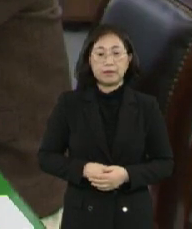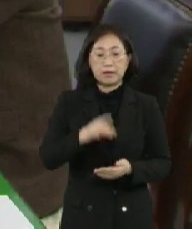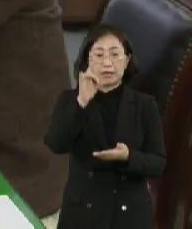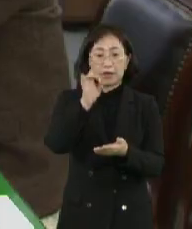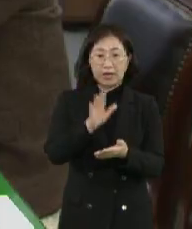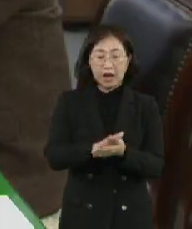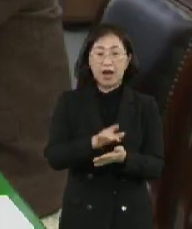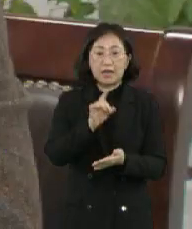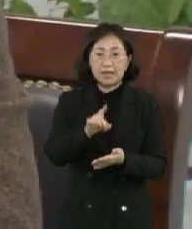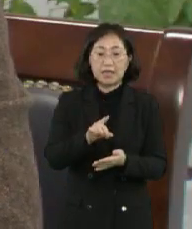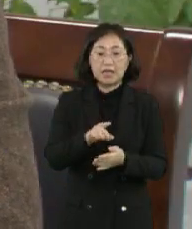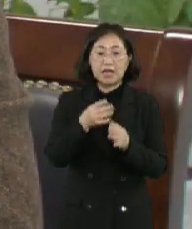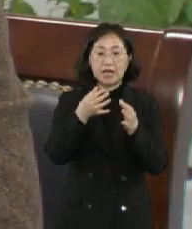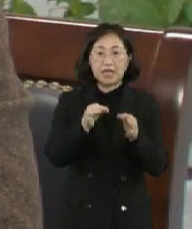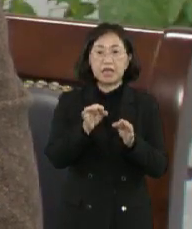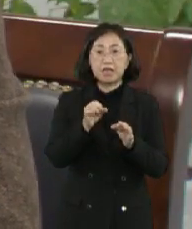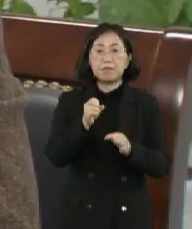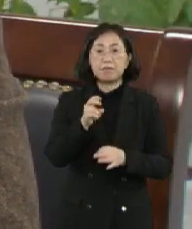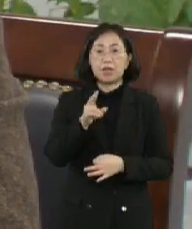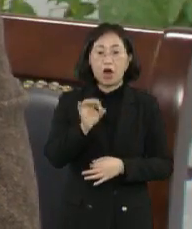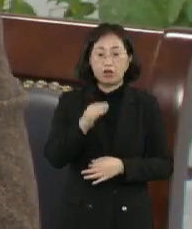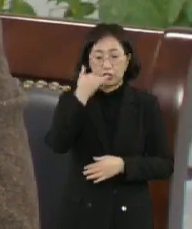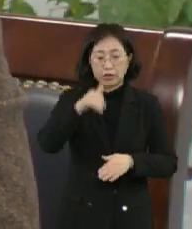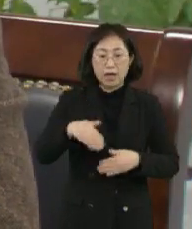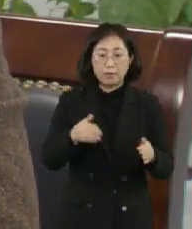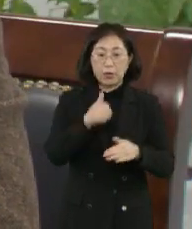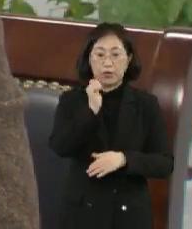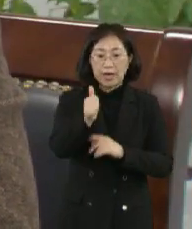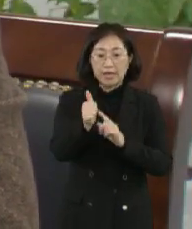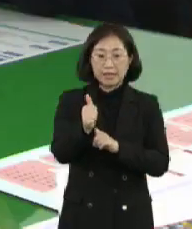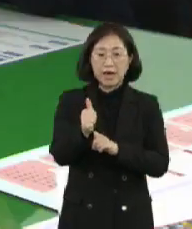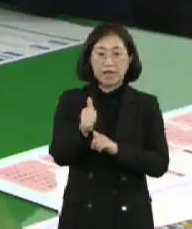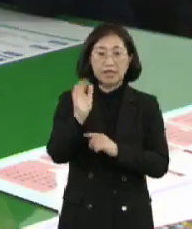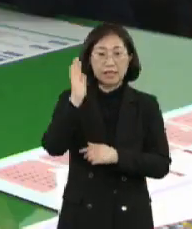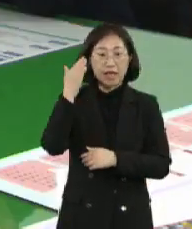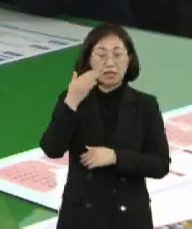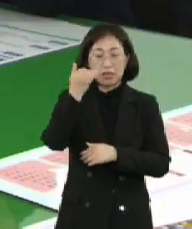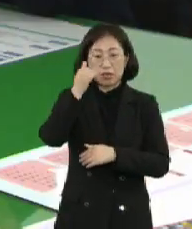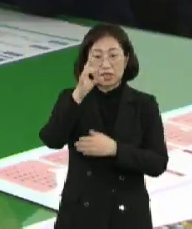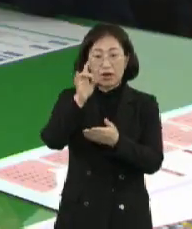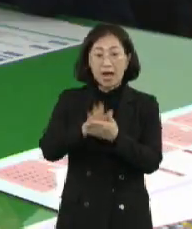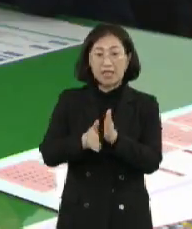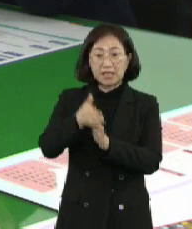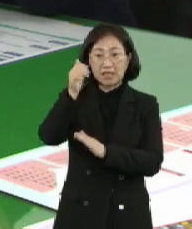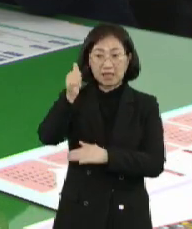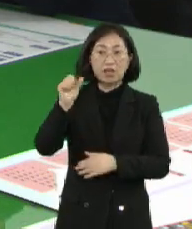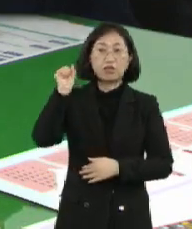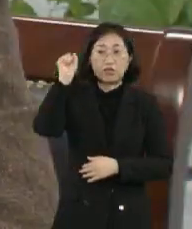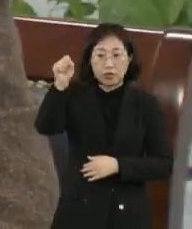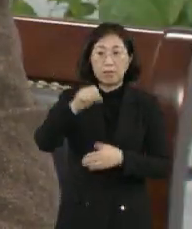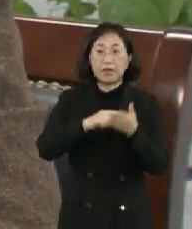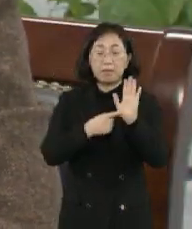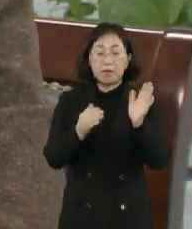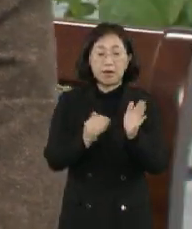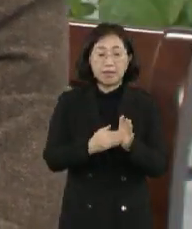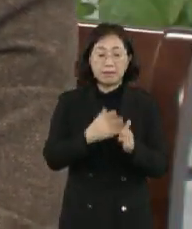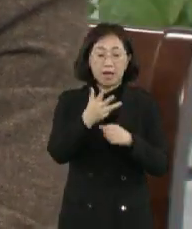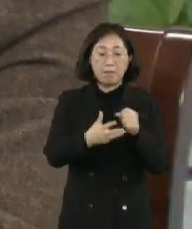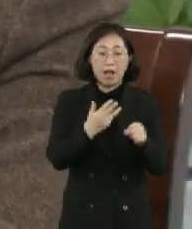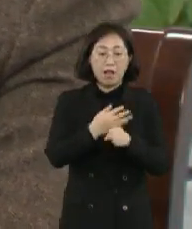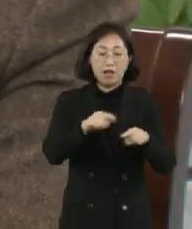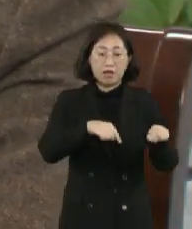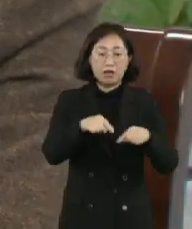천안 출신 재선인 김현 충남도 의원이 최근 천안시장직 출사표를 던졌습니다. 8년 의정 경험을